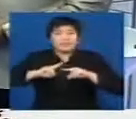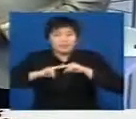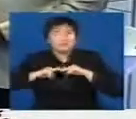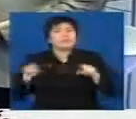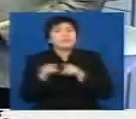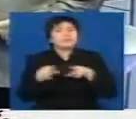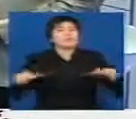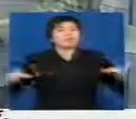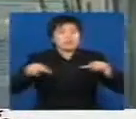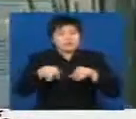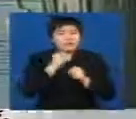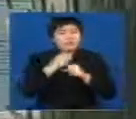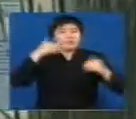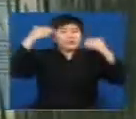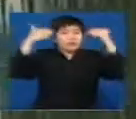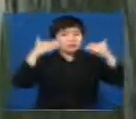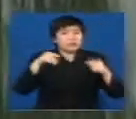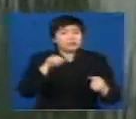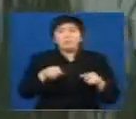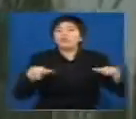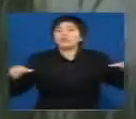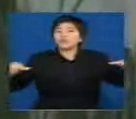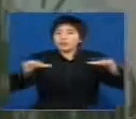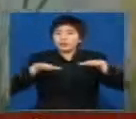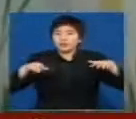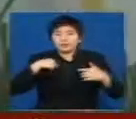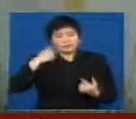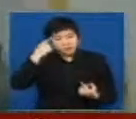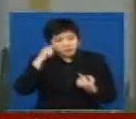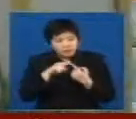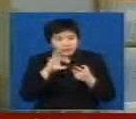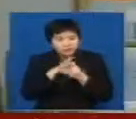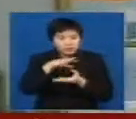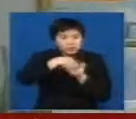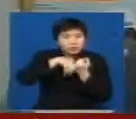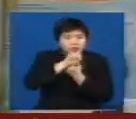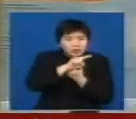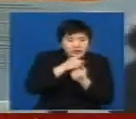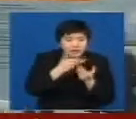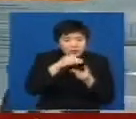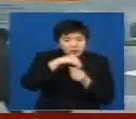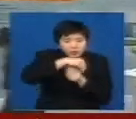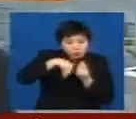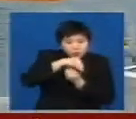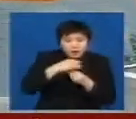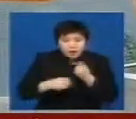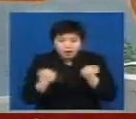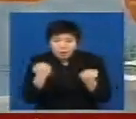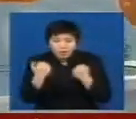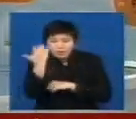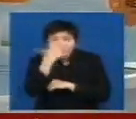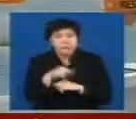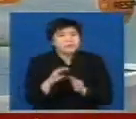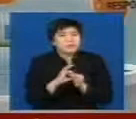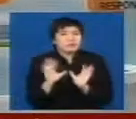กตินะงานอย่างเงี้ยเท่าที่ผมเห็นน ะ ก็จะเป็นงานเกี่ยวกับธุรกิจการค้าอะไรเงี้ยนะฮะเช่นรถยนต์ทีวีอะ